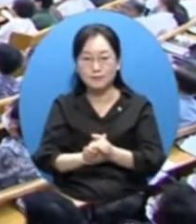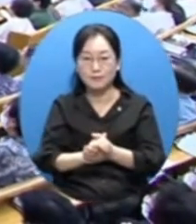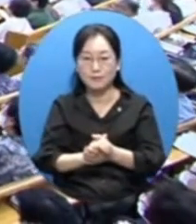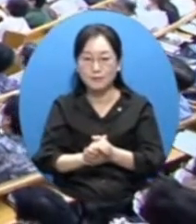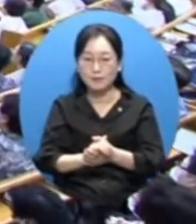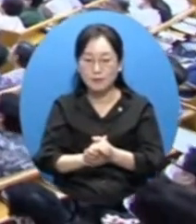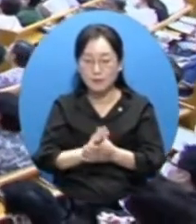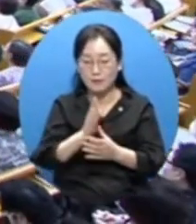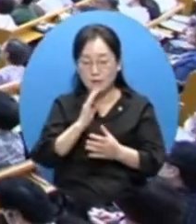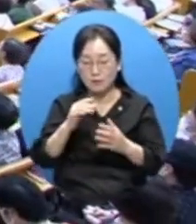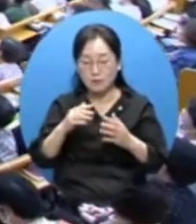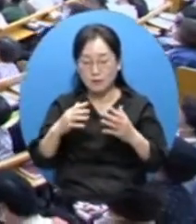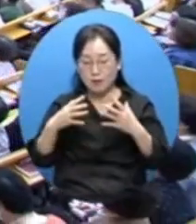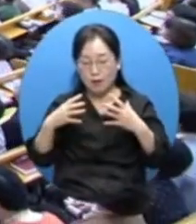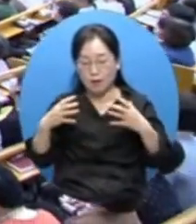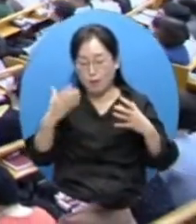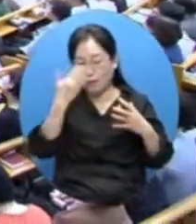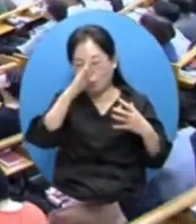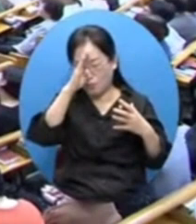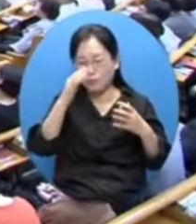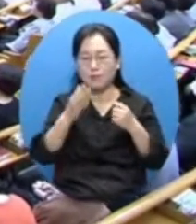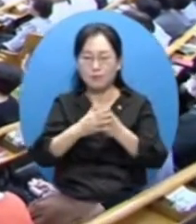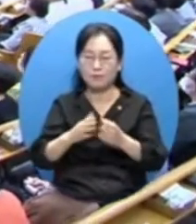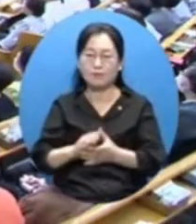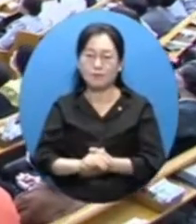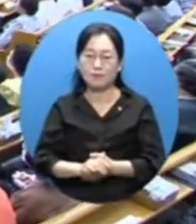당뇨병으로 온몸이 부어계세요.